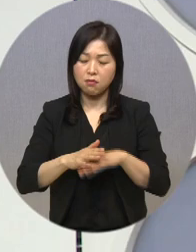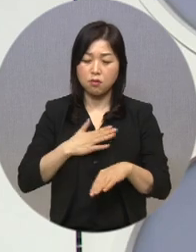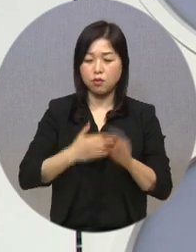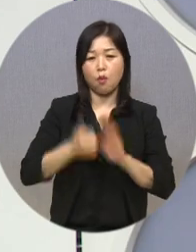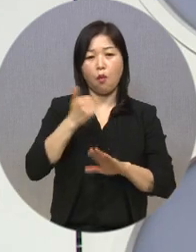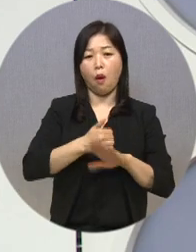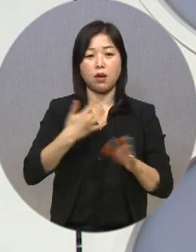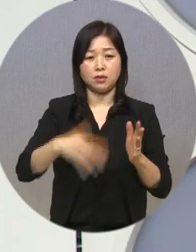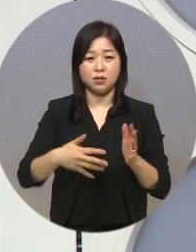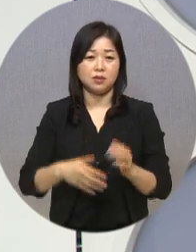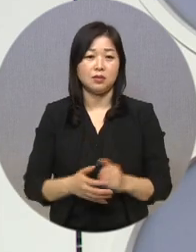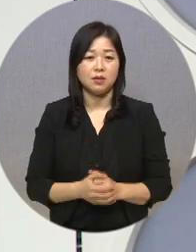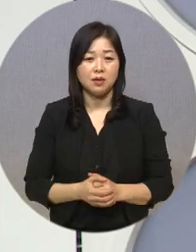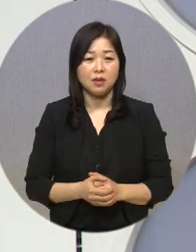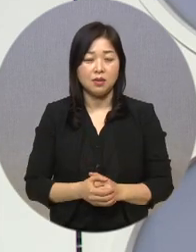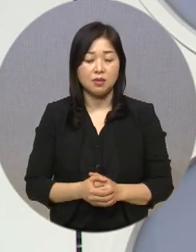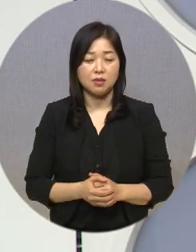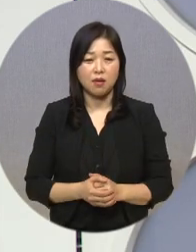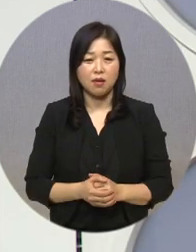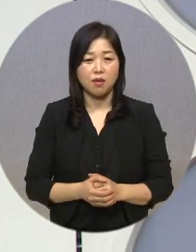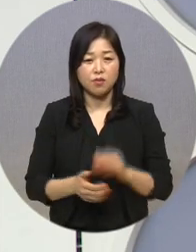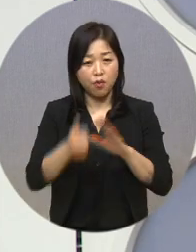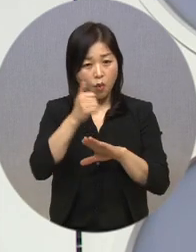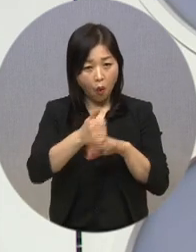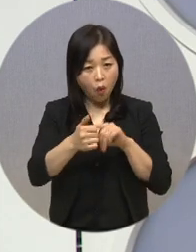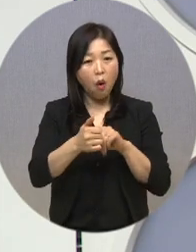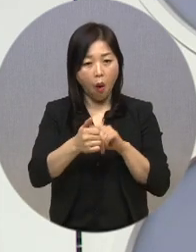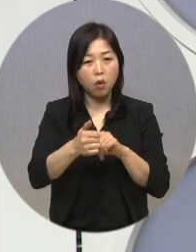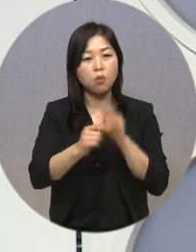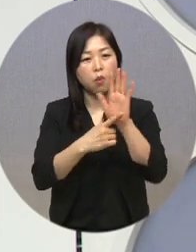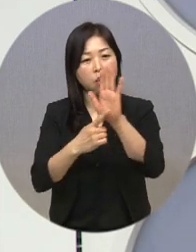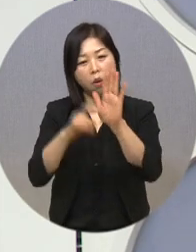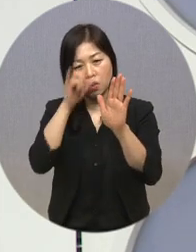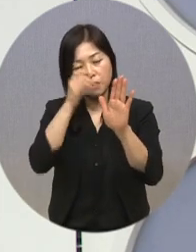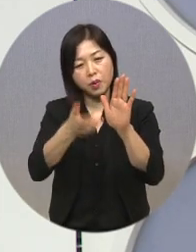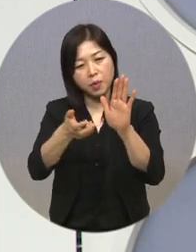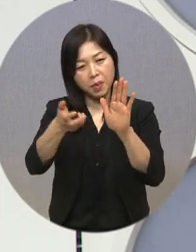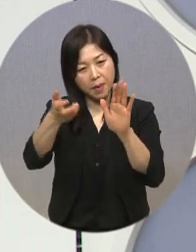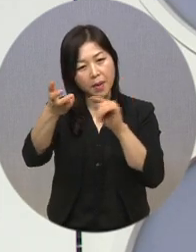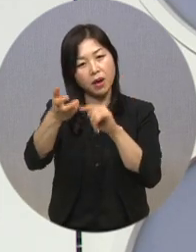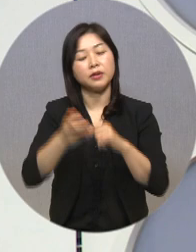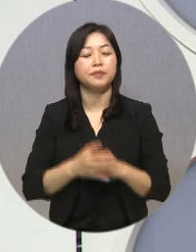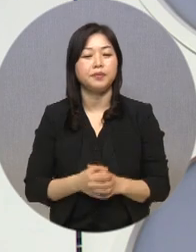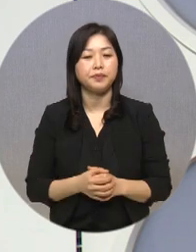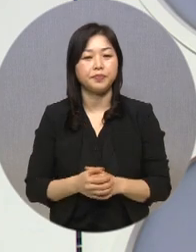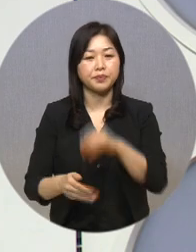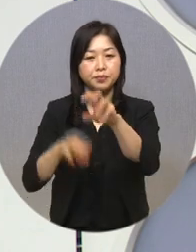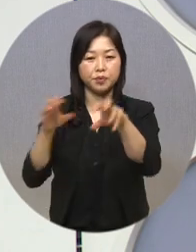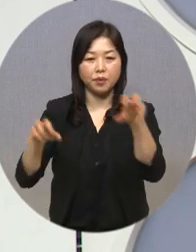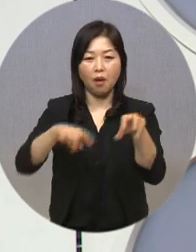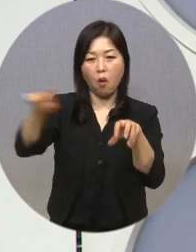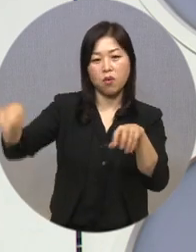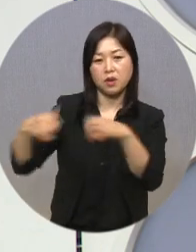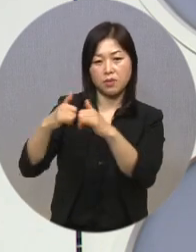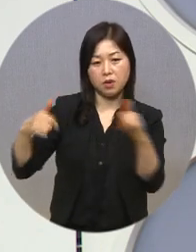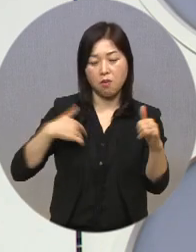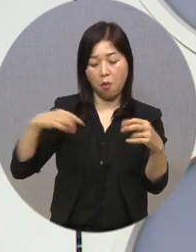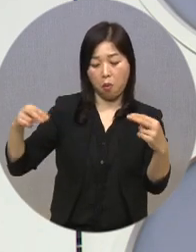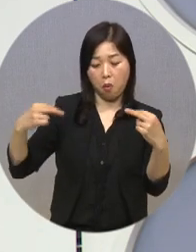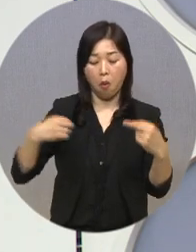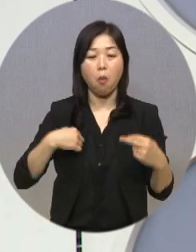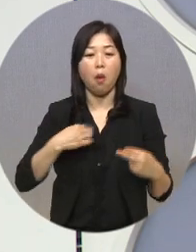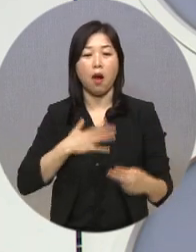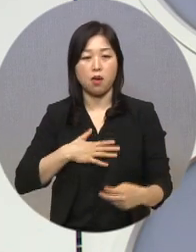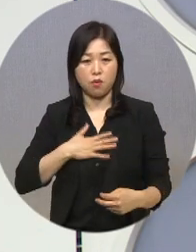않은데 그래서 올라가기 시작했습니다. 잡지도 나고 그러면서 제가 동네에서 알게 되고 그저